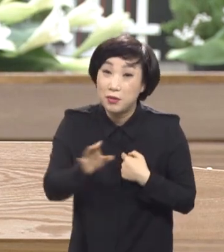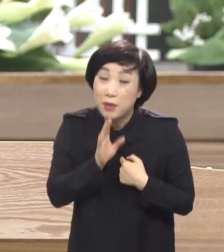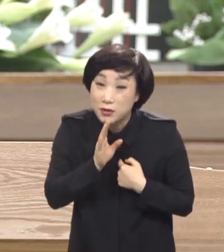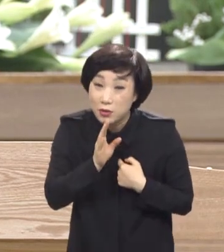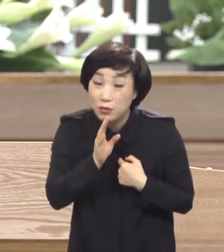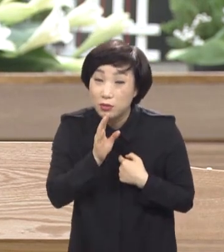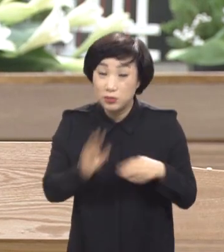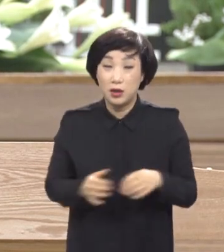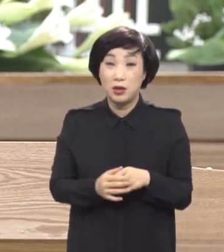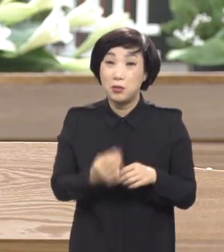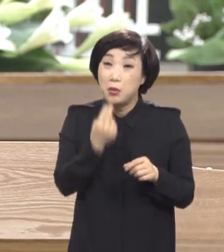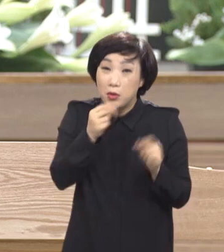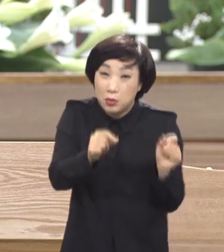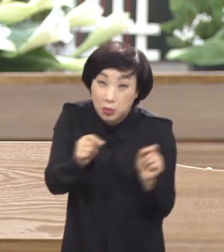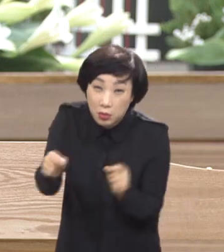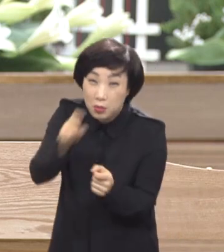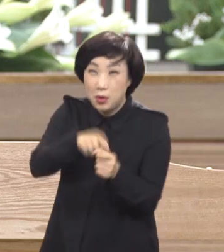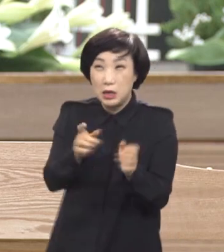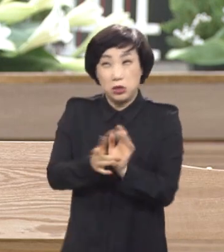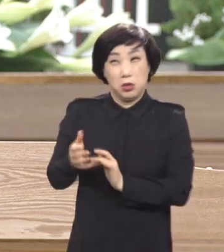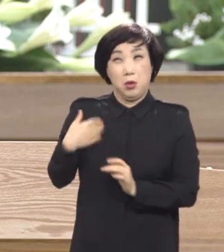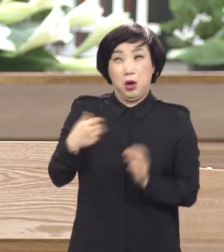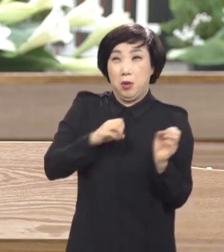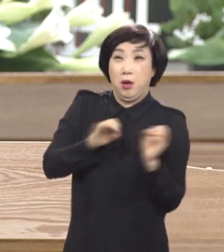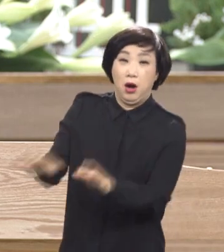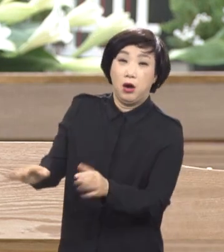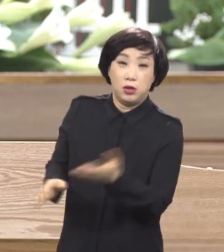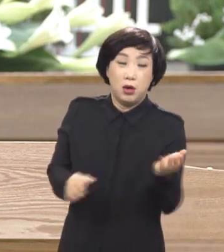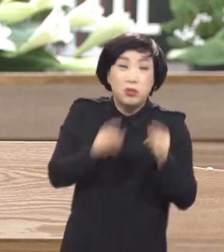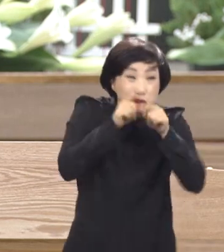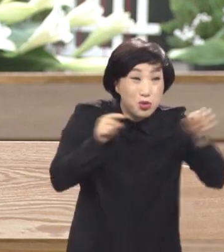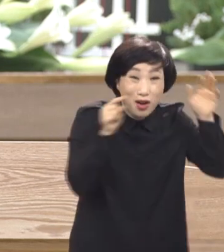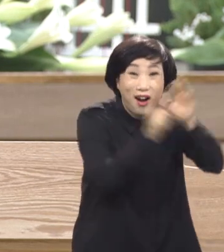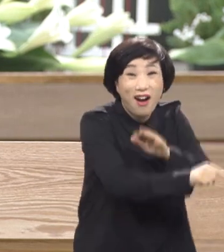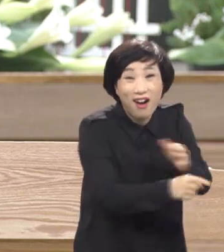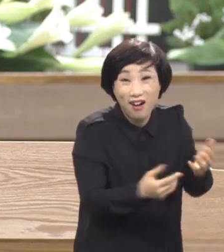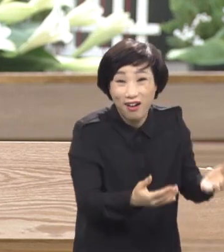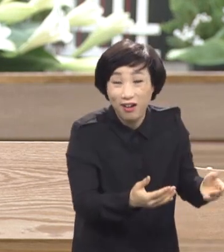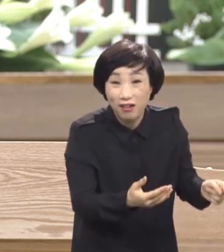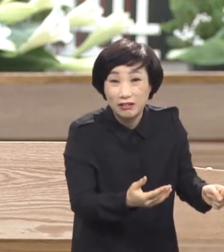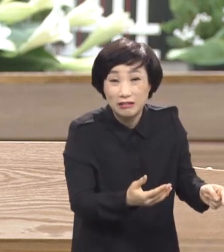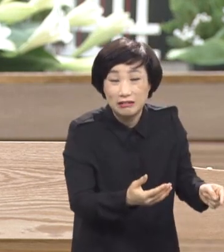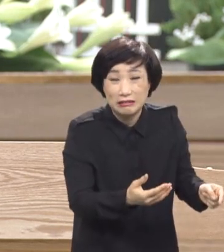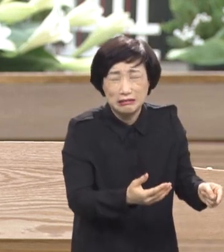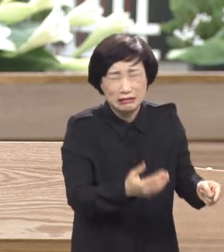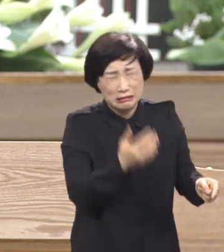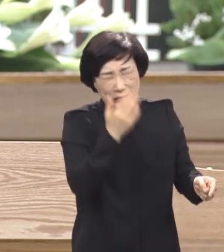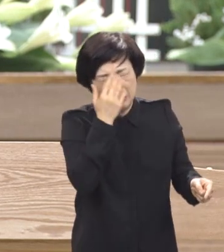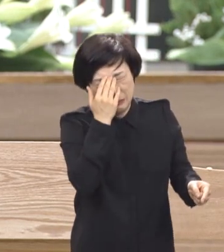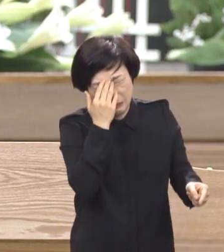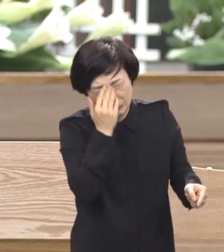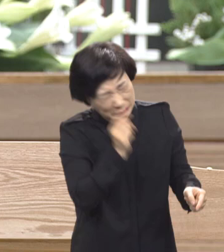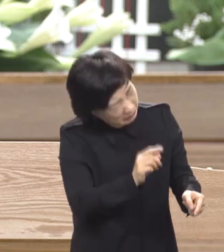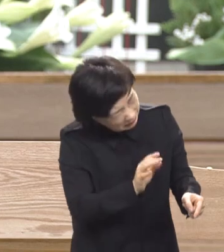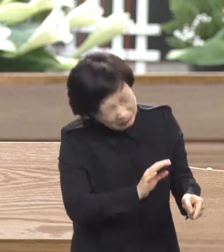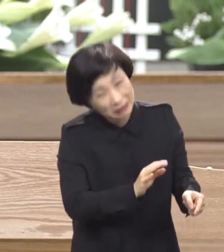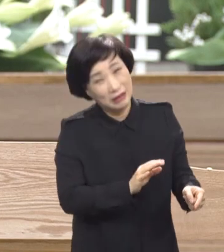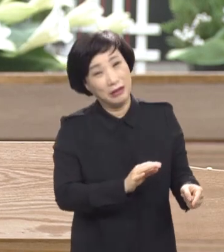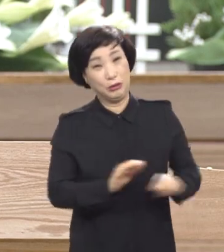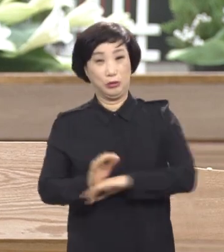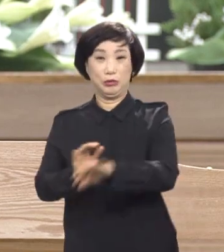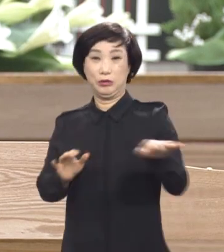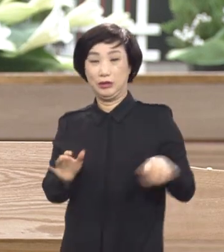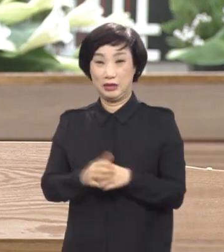부인하고 참 천말로 지옥 가게 될 때 그런다면 얼마나 비참하냐 우린